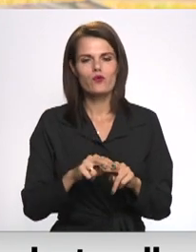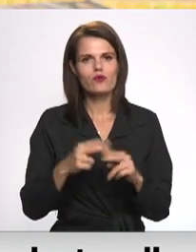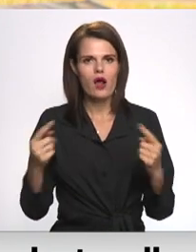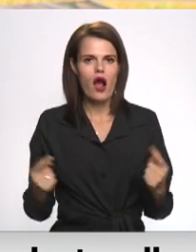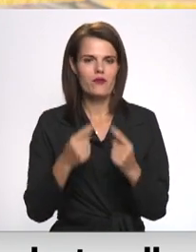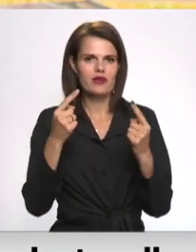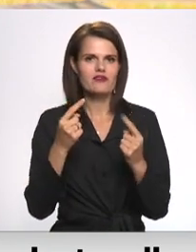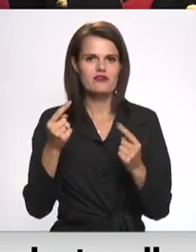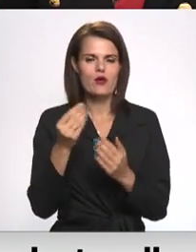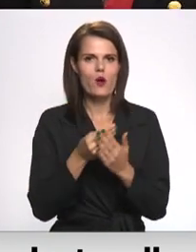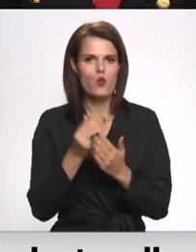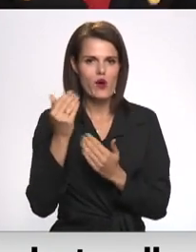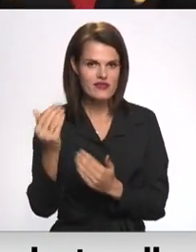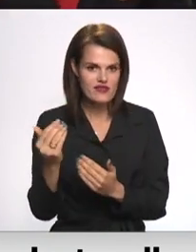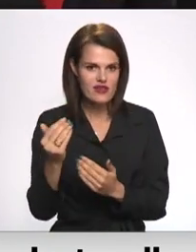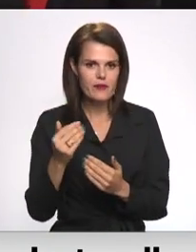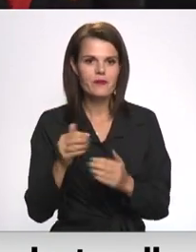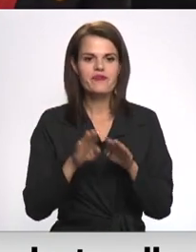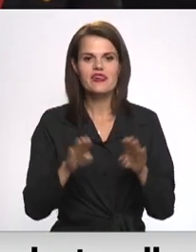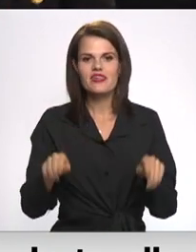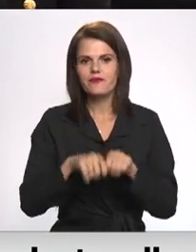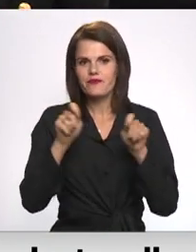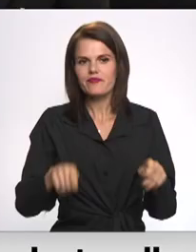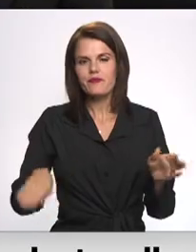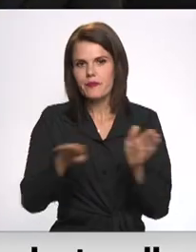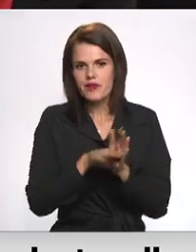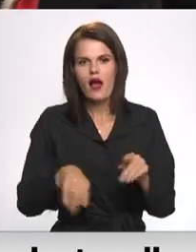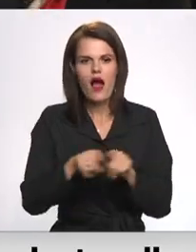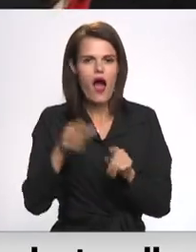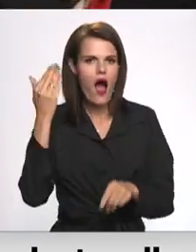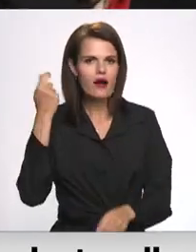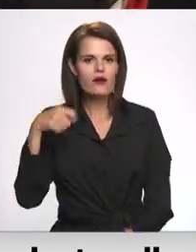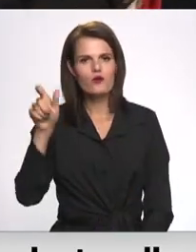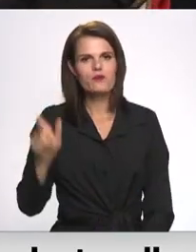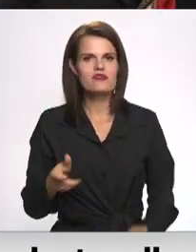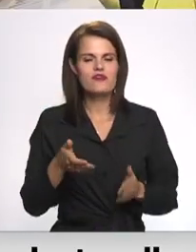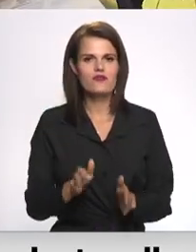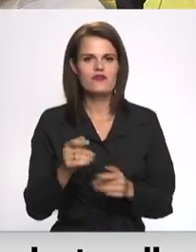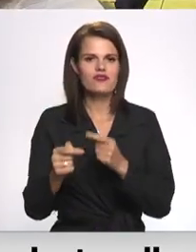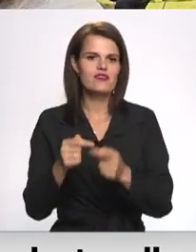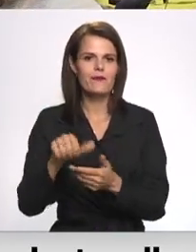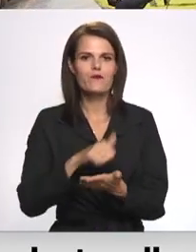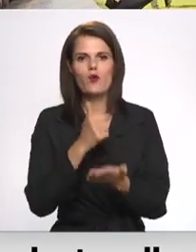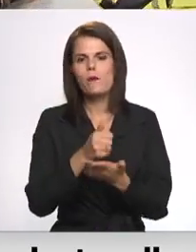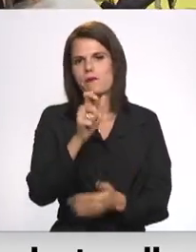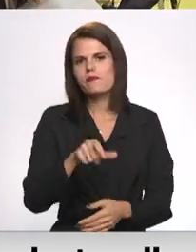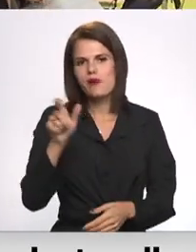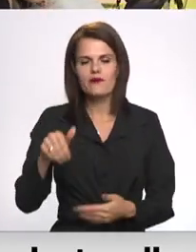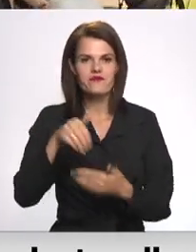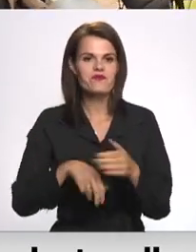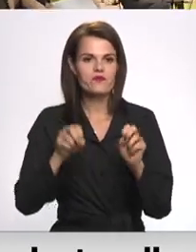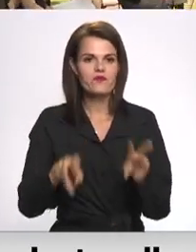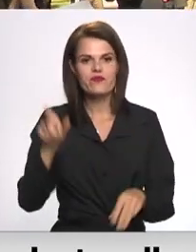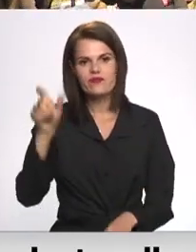pienācīga loma. Īstādes atklāšanā piedalījās arī vairāk agrāko prezidentu dzimtu pārstāvju. Vēsturnieks Gatis Krūmiņš uzsver,